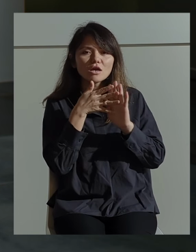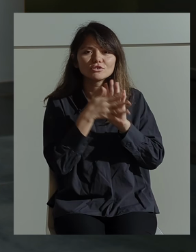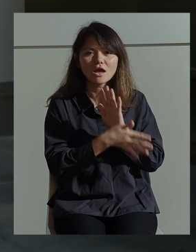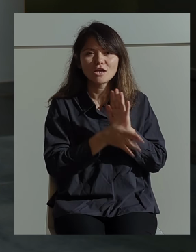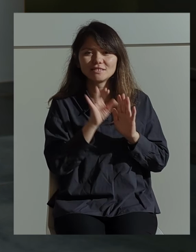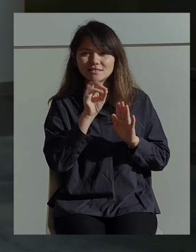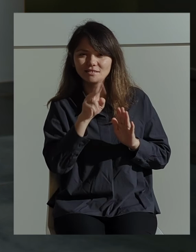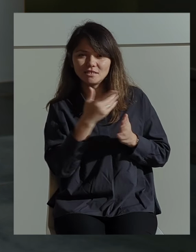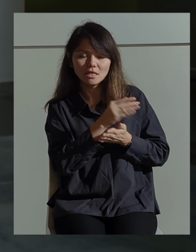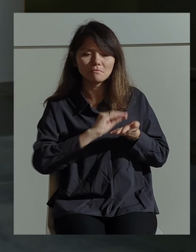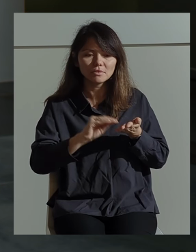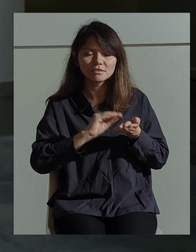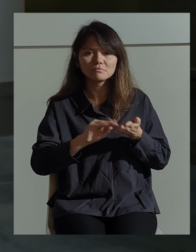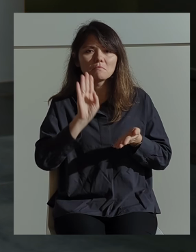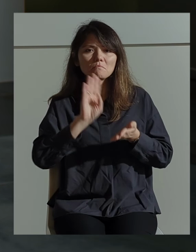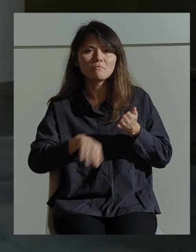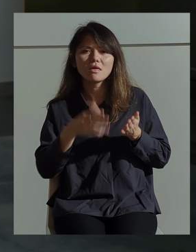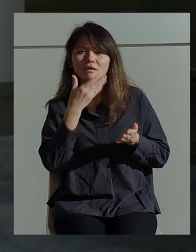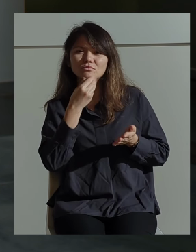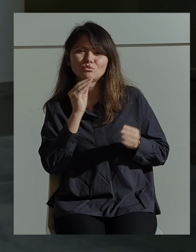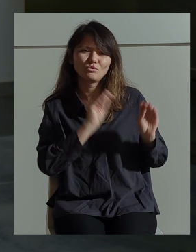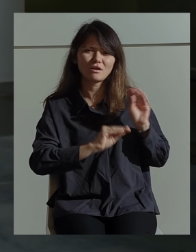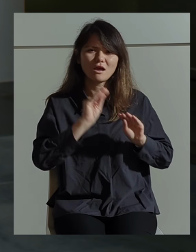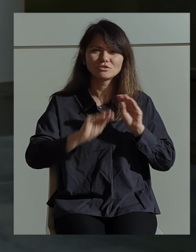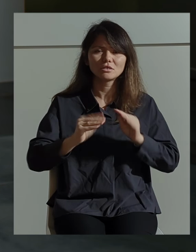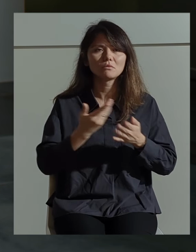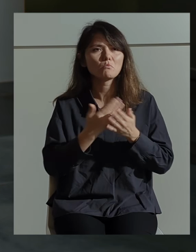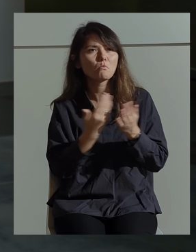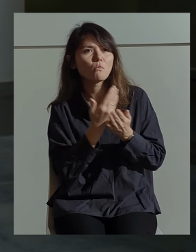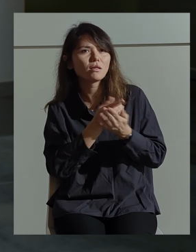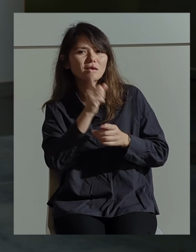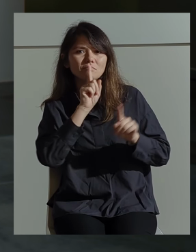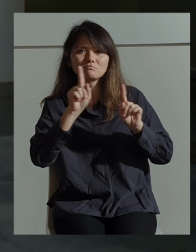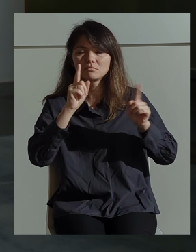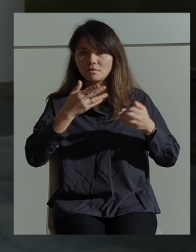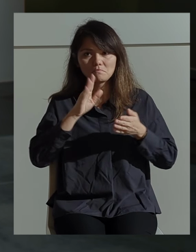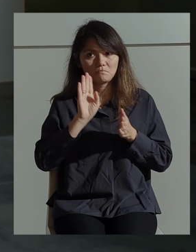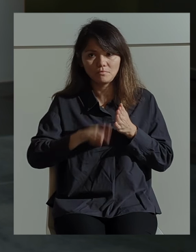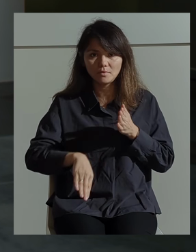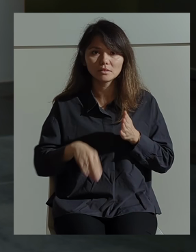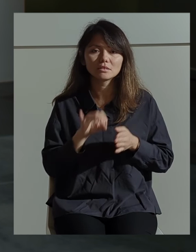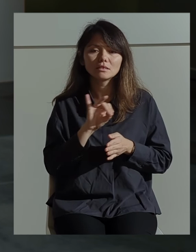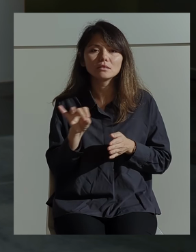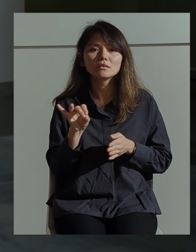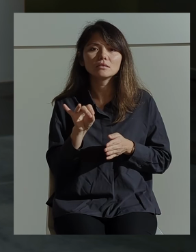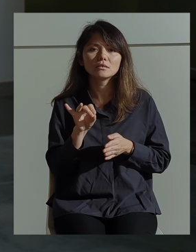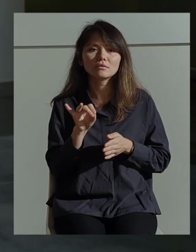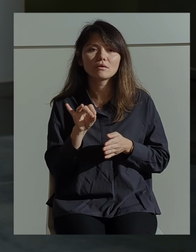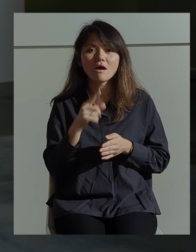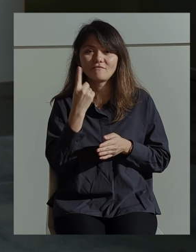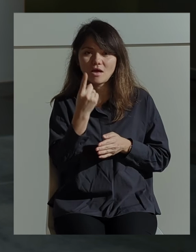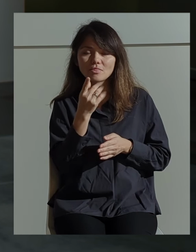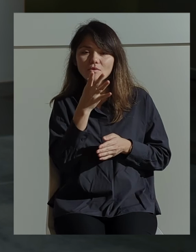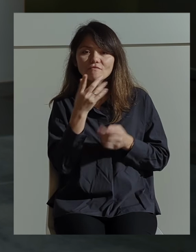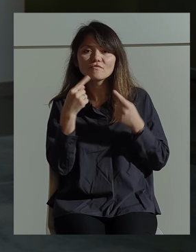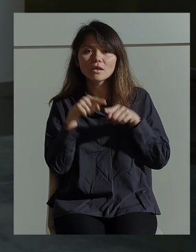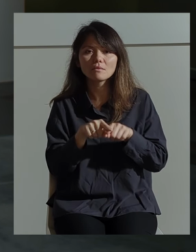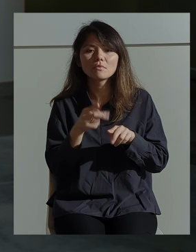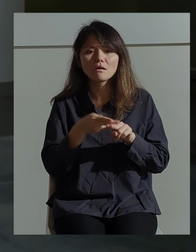без каких-то особых украшательства без модернизма и так далее а одновременно и